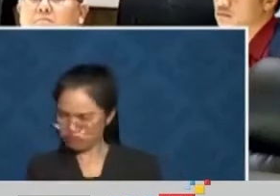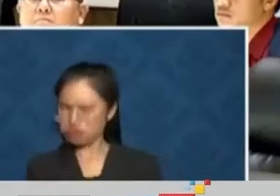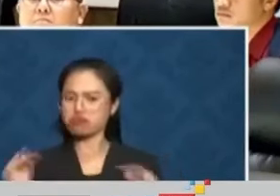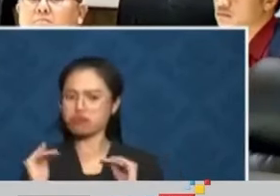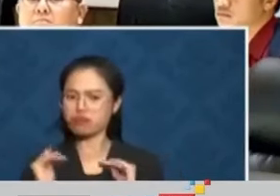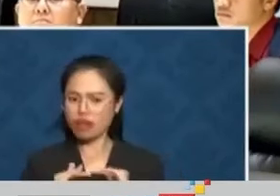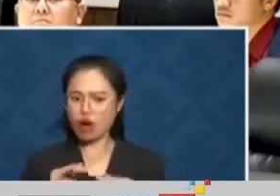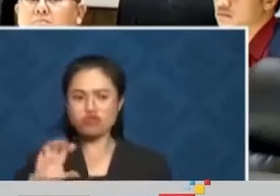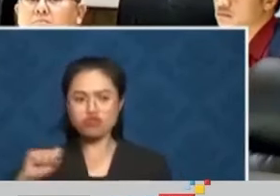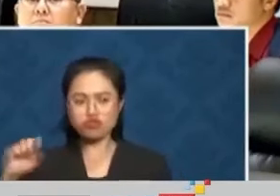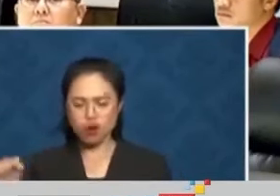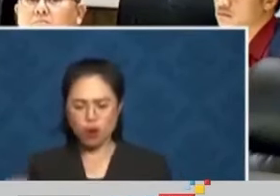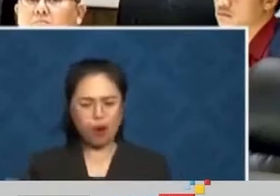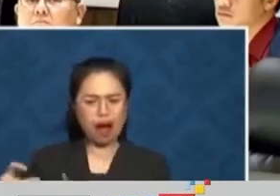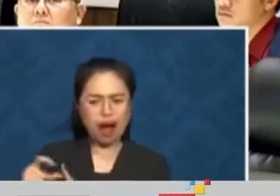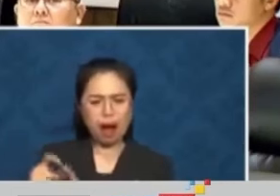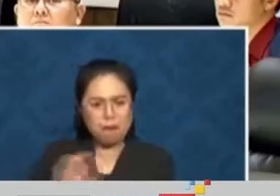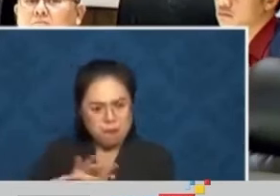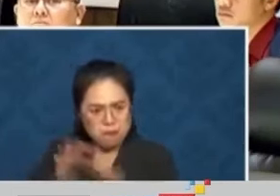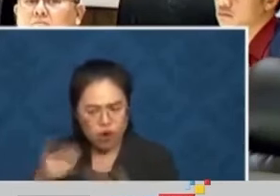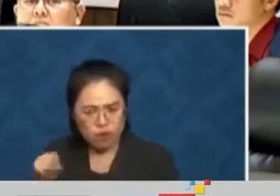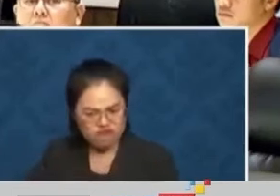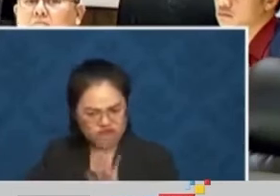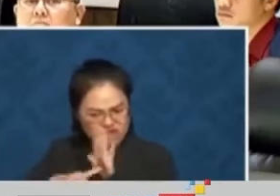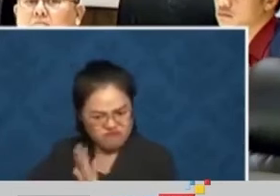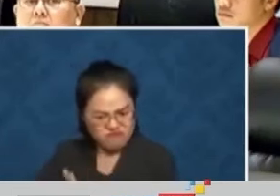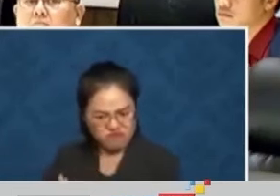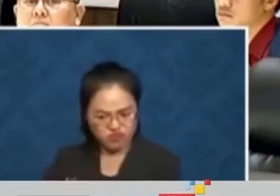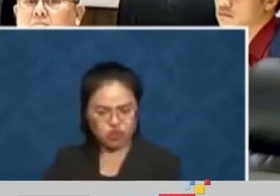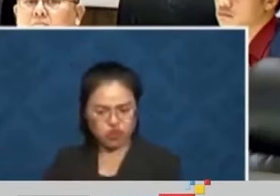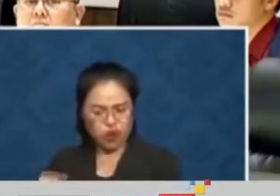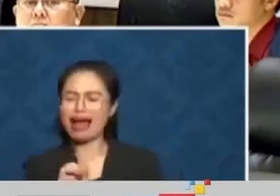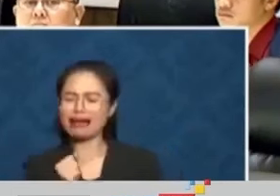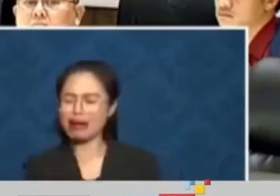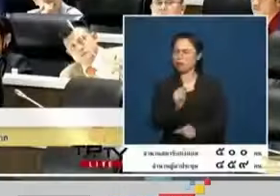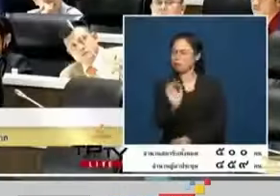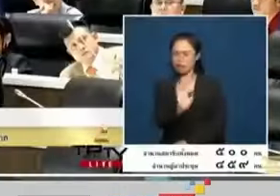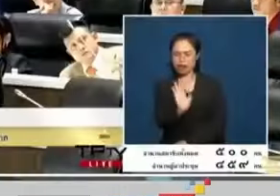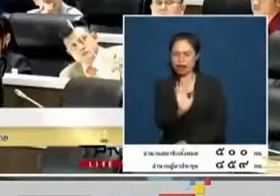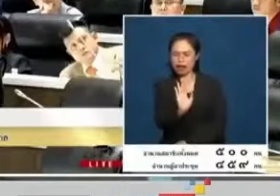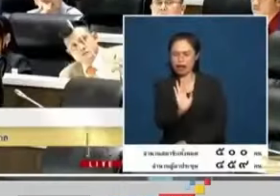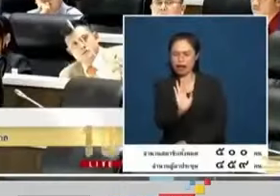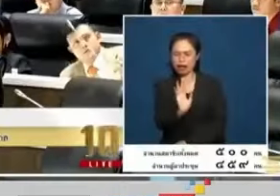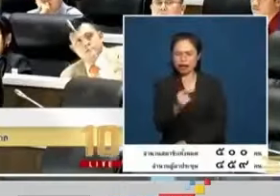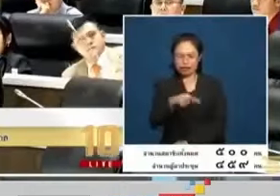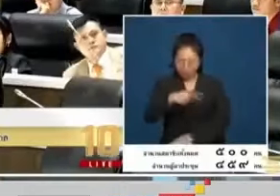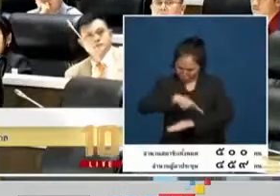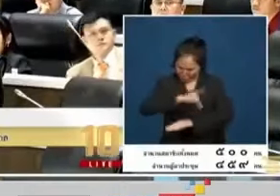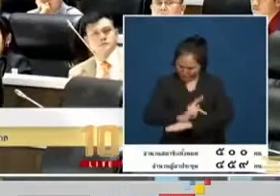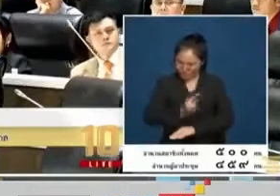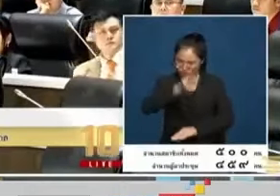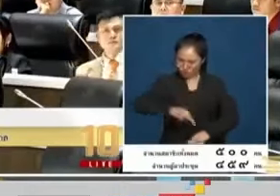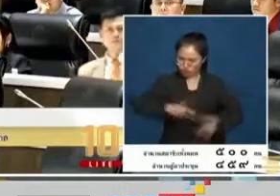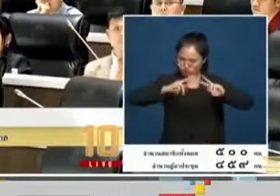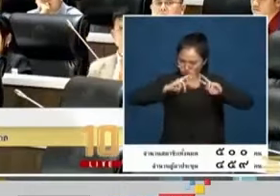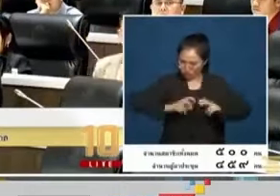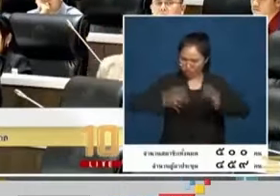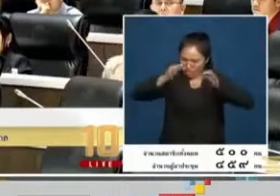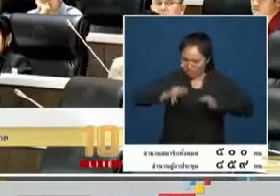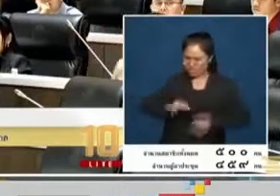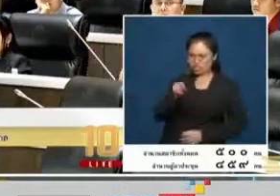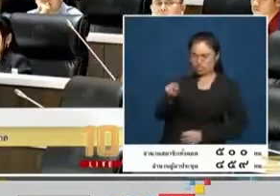เป็นไงมีสาระไหม อ๋อคือสสห้ามเรียกไอ้หนูใช่ไหมคะ อันนี้คือบรรยากาศในสภาไง แหมยังกระจับปูใส่กระด